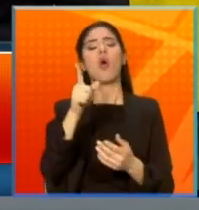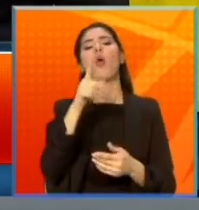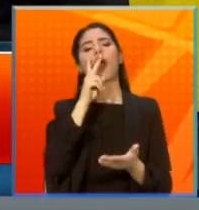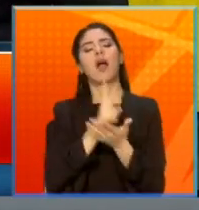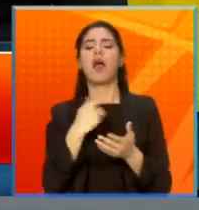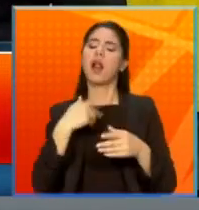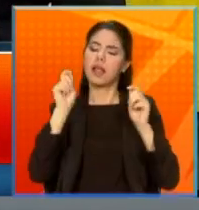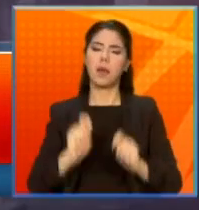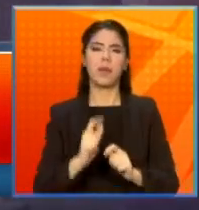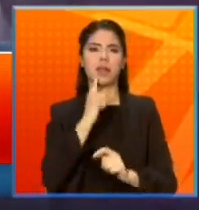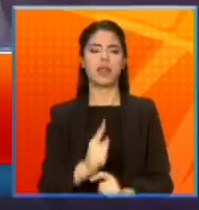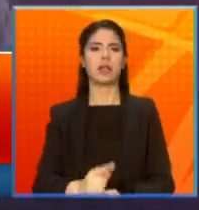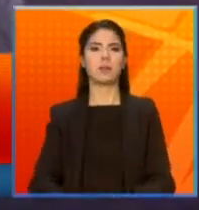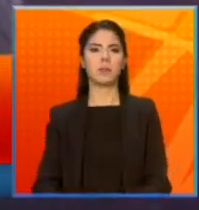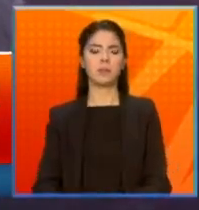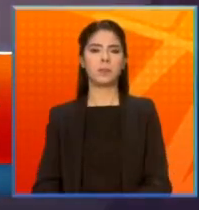uygularız.